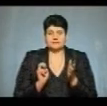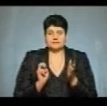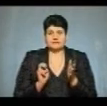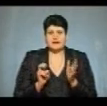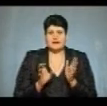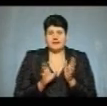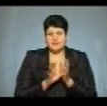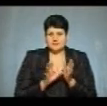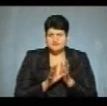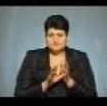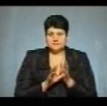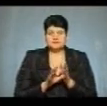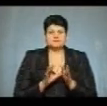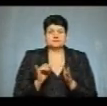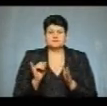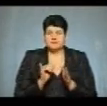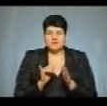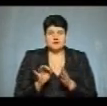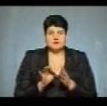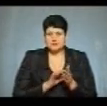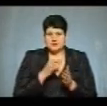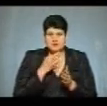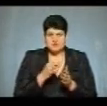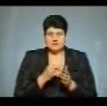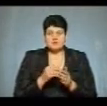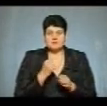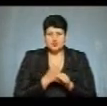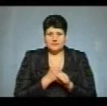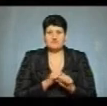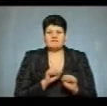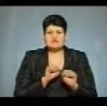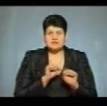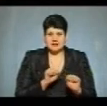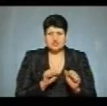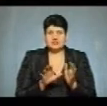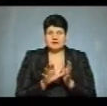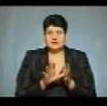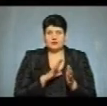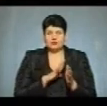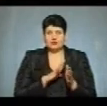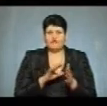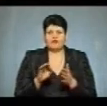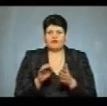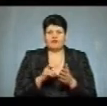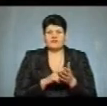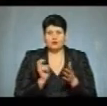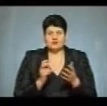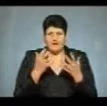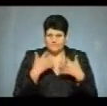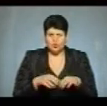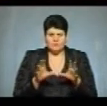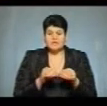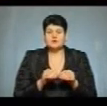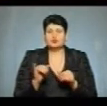від живлення. Разом з тим треба сказати, що спрацював захист електромережі, живлення було відключено автоматом. Ну і тим самим